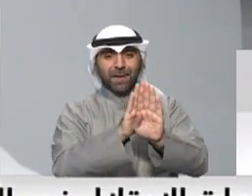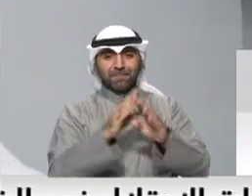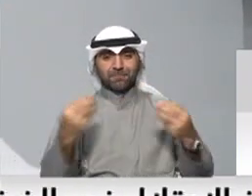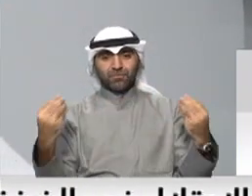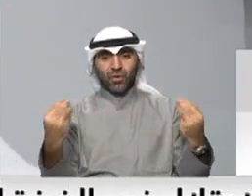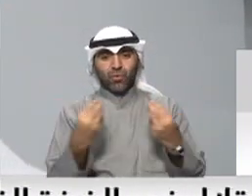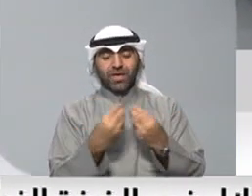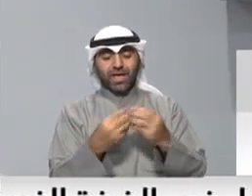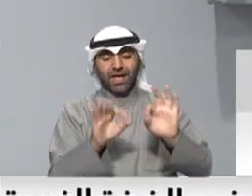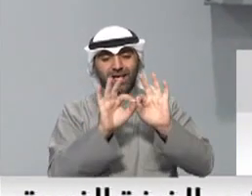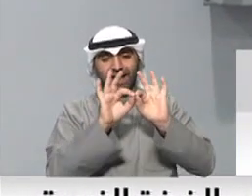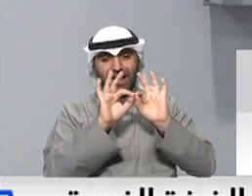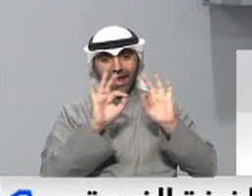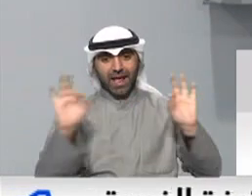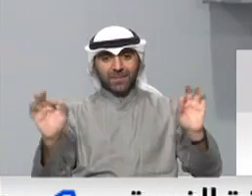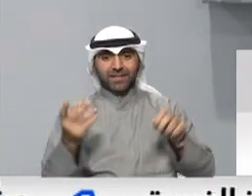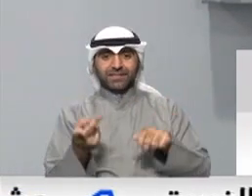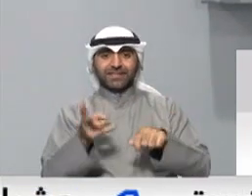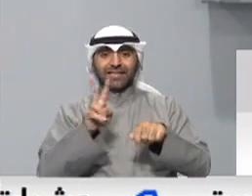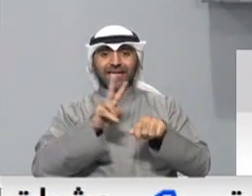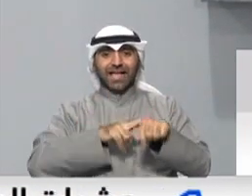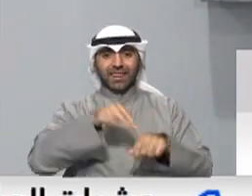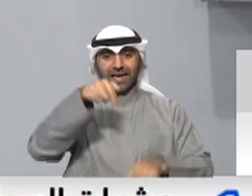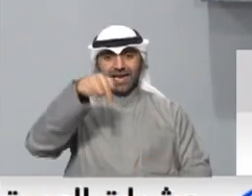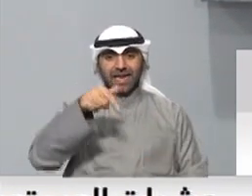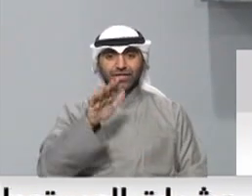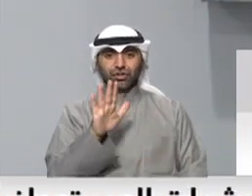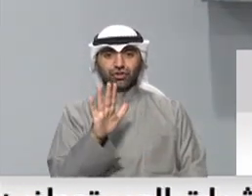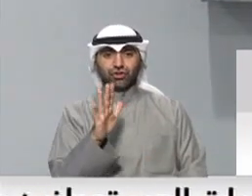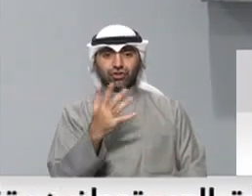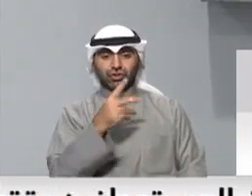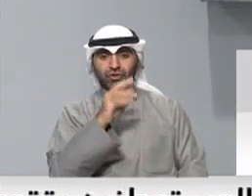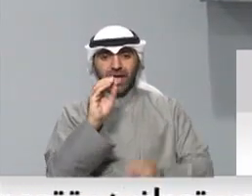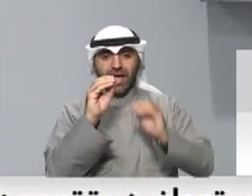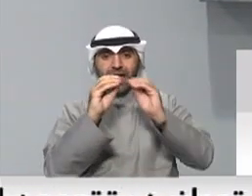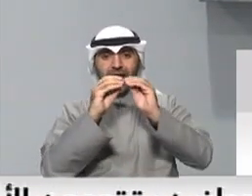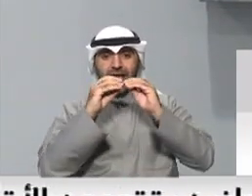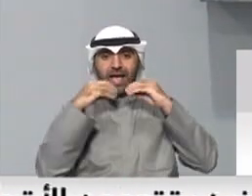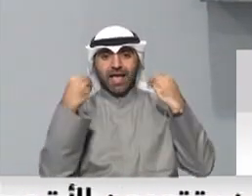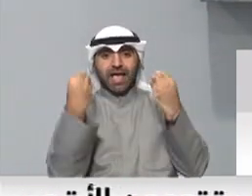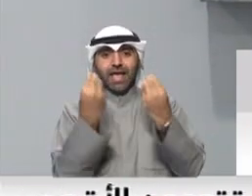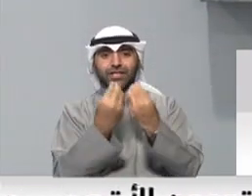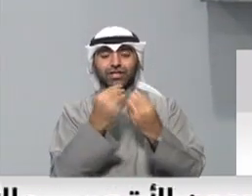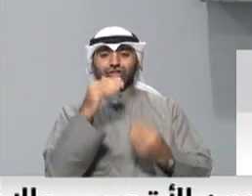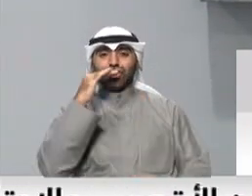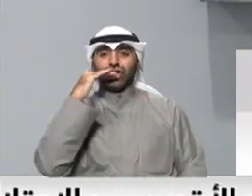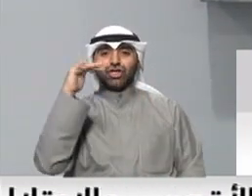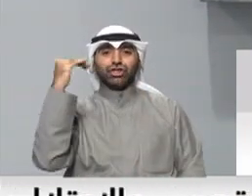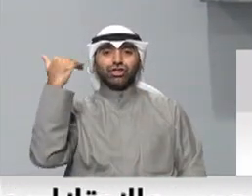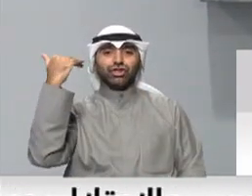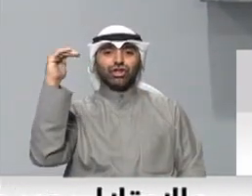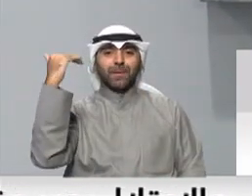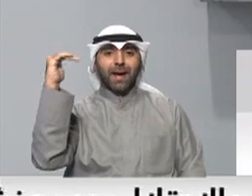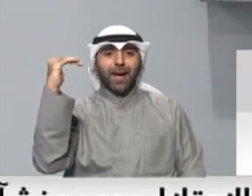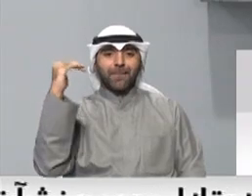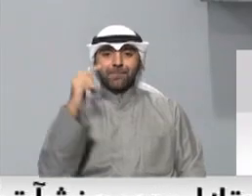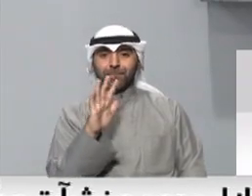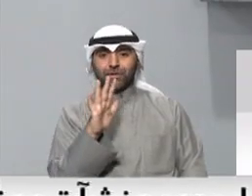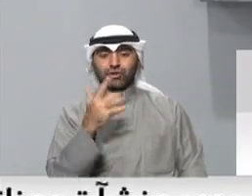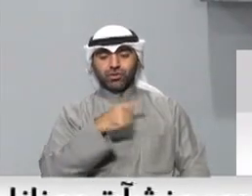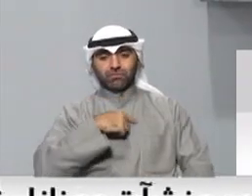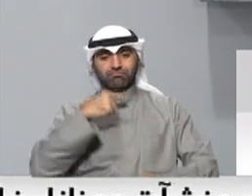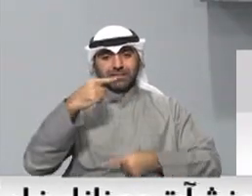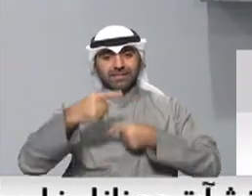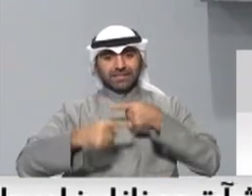في يعني هذه المساحة اللي فيها طلبتنا وشبابنا وهذا العمل الأكاديمي، بحيث أن احنا نكمل هذه